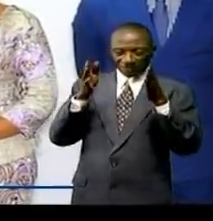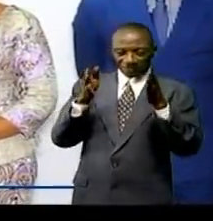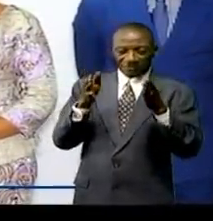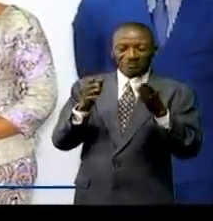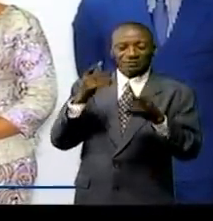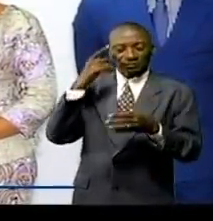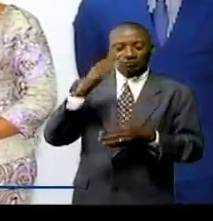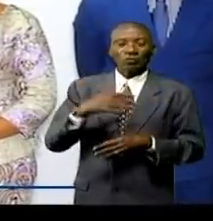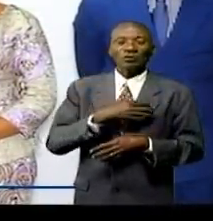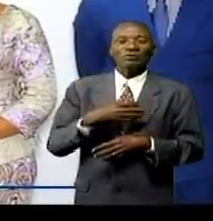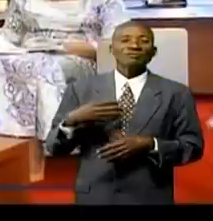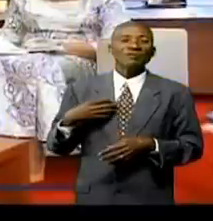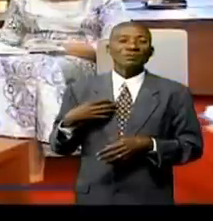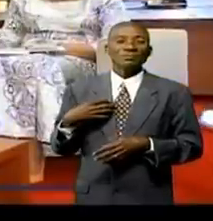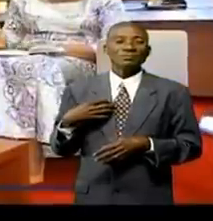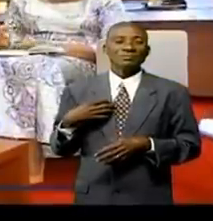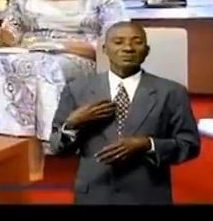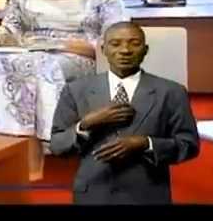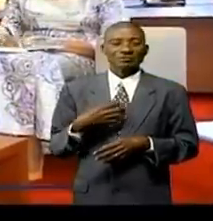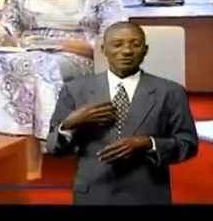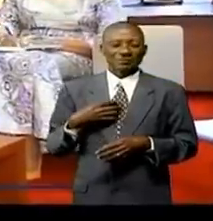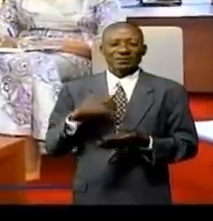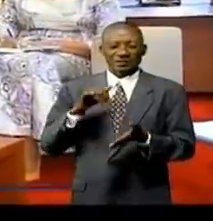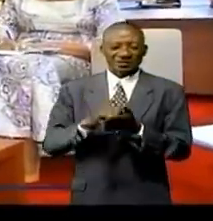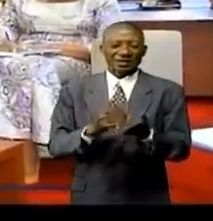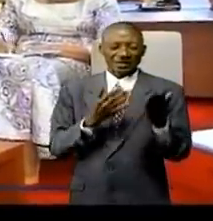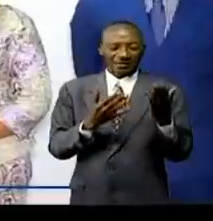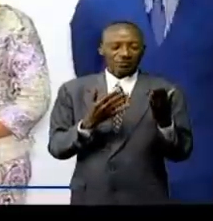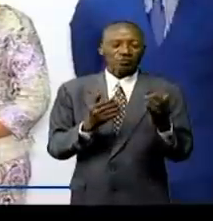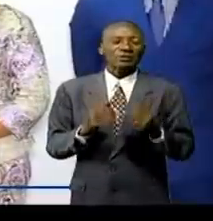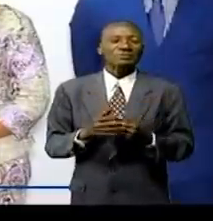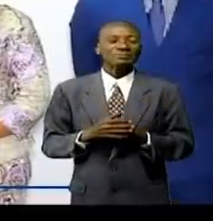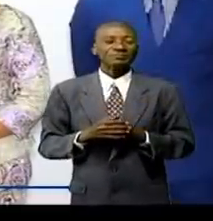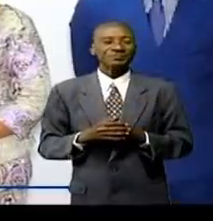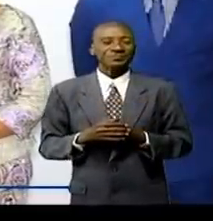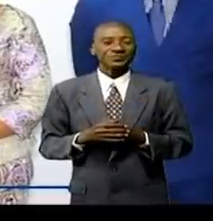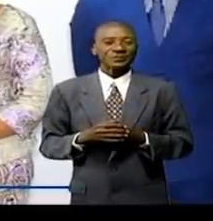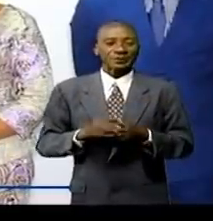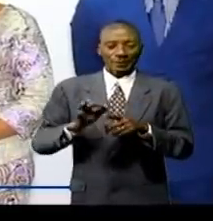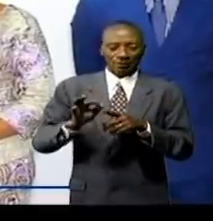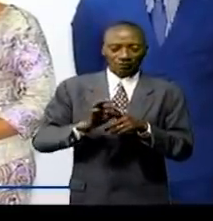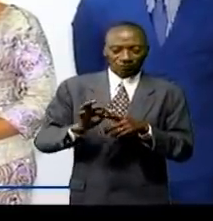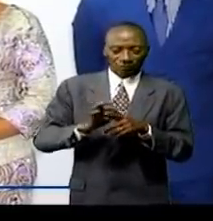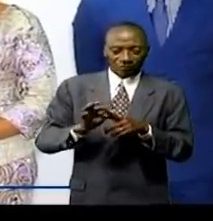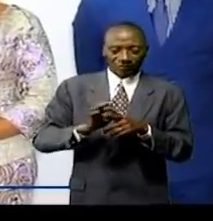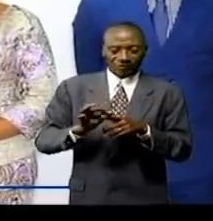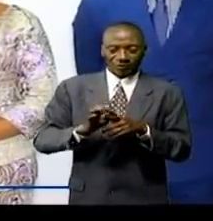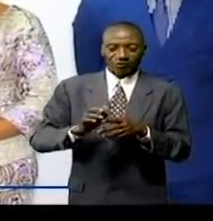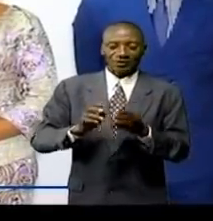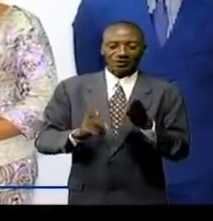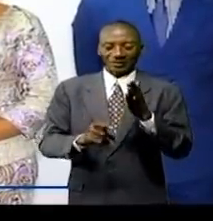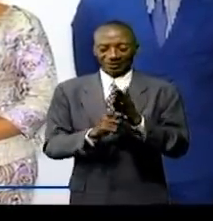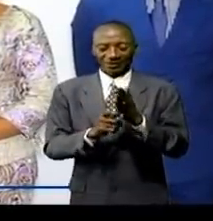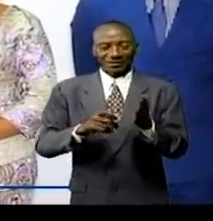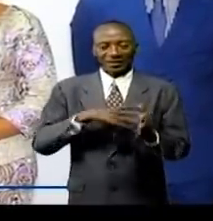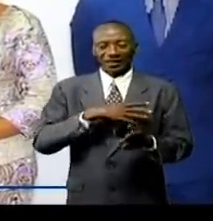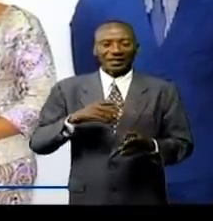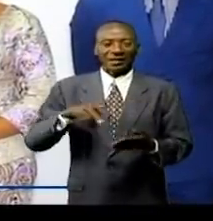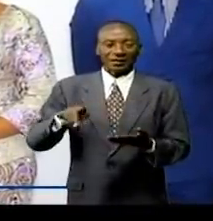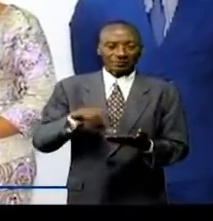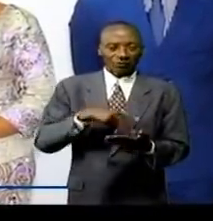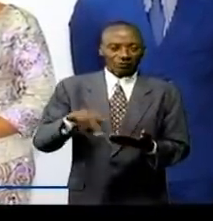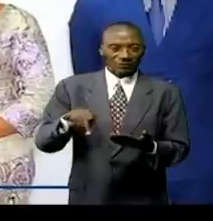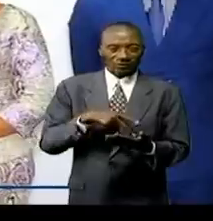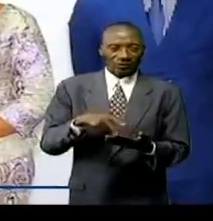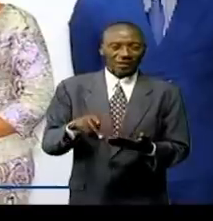une question qui, pour nous, est très importante. En matière de formation technique et professionnelle aussi, on a été vraiment très